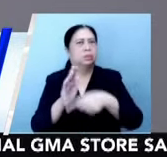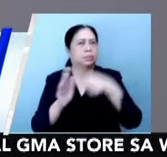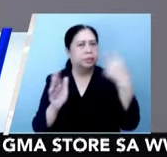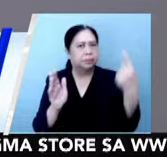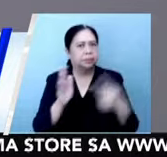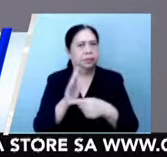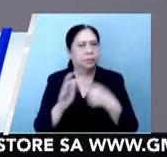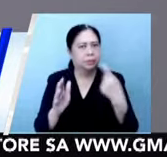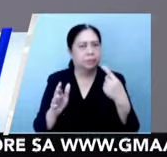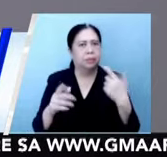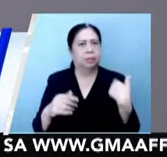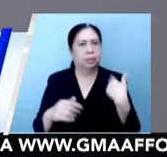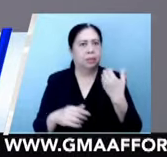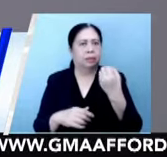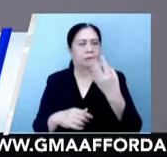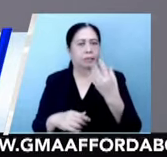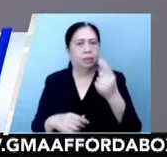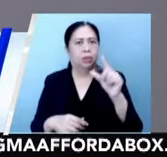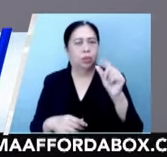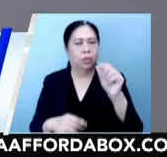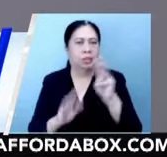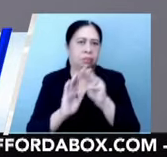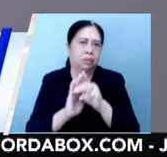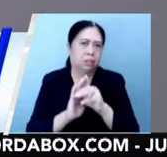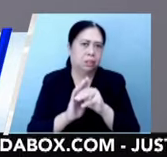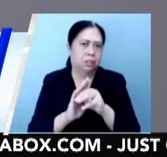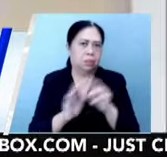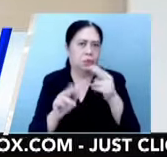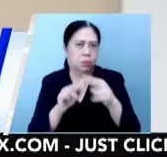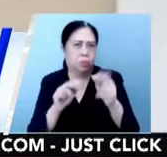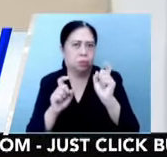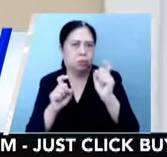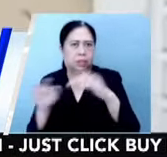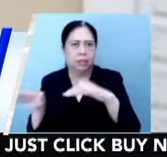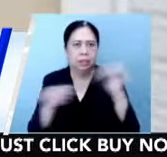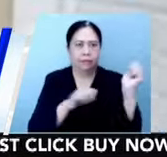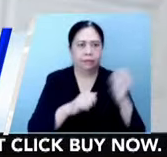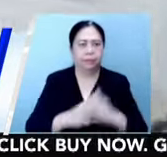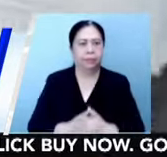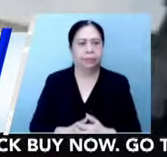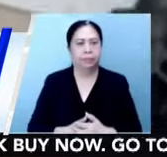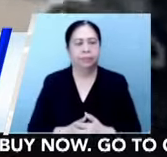mga 15 to 20 minutes lang and then aalis ka agad.